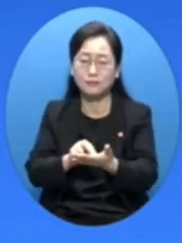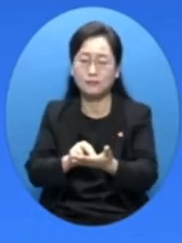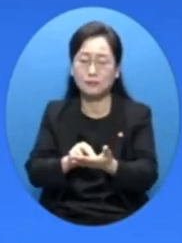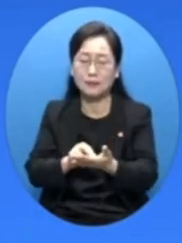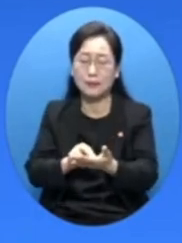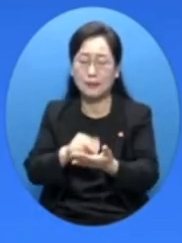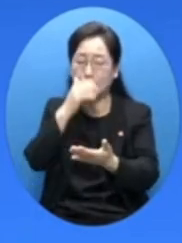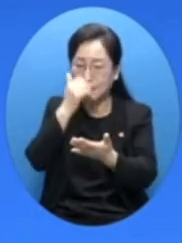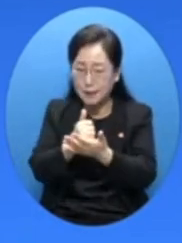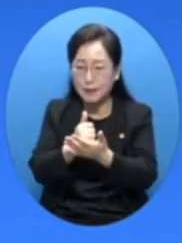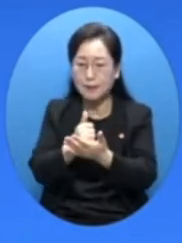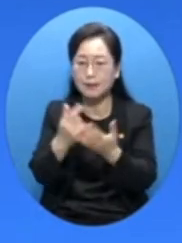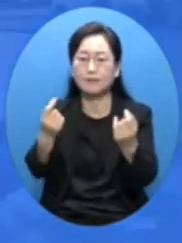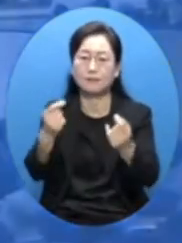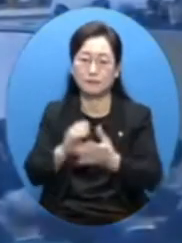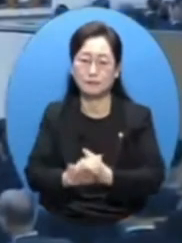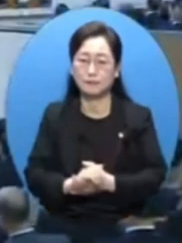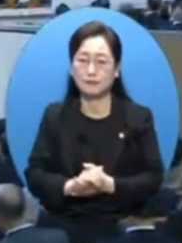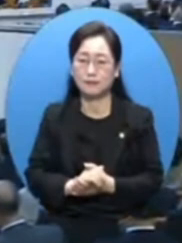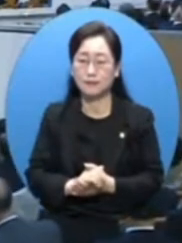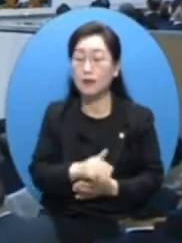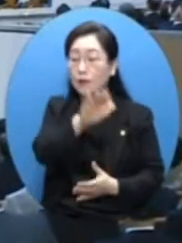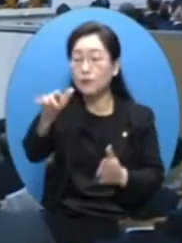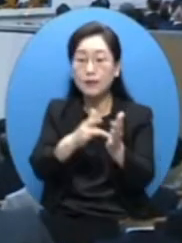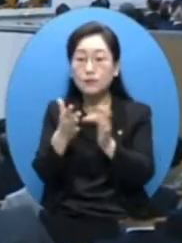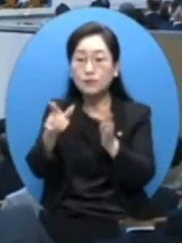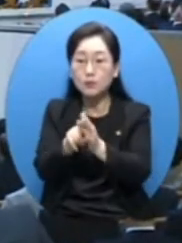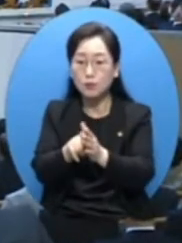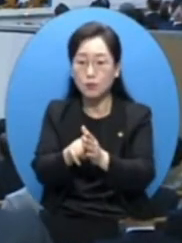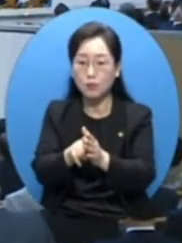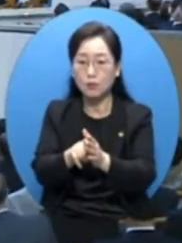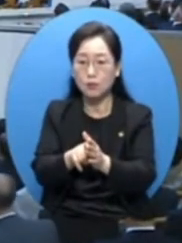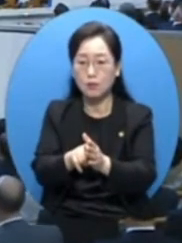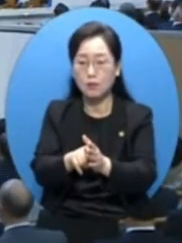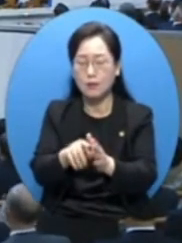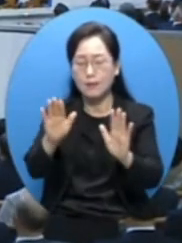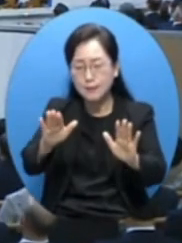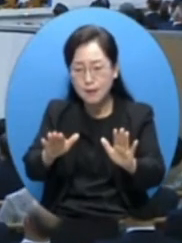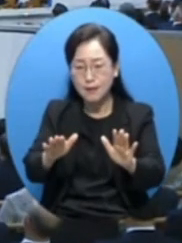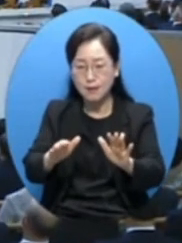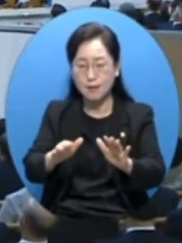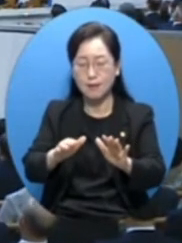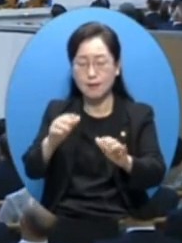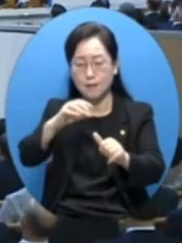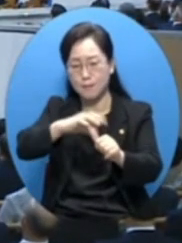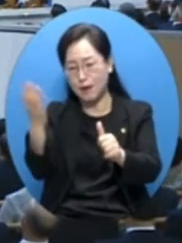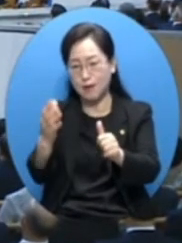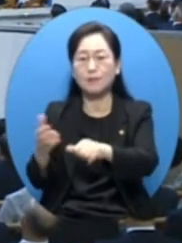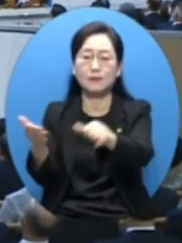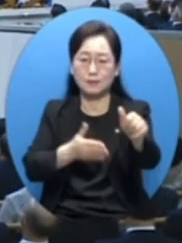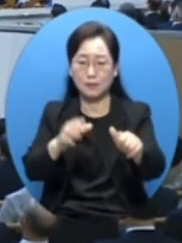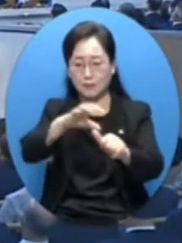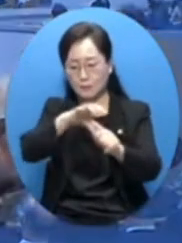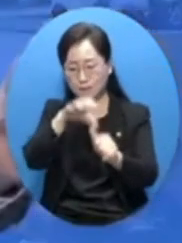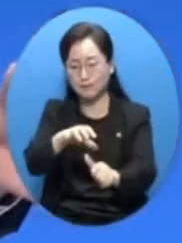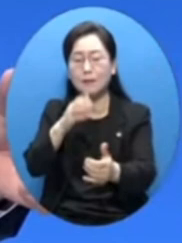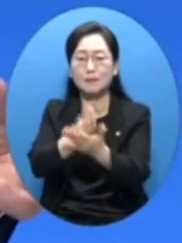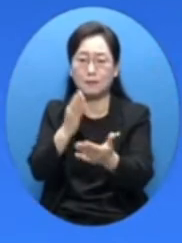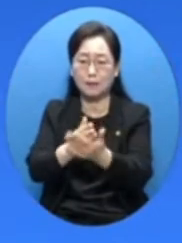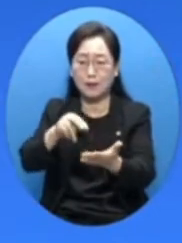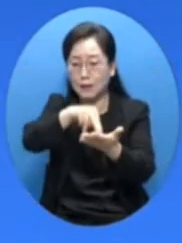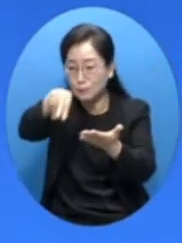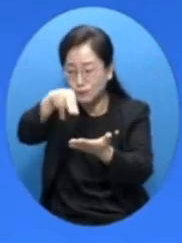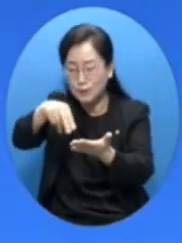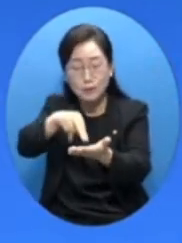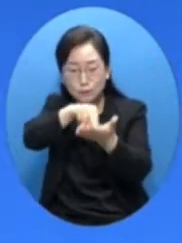저지른 큰 범죄인 것입니다. 예수 믿고 여기서 나와야 되는 것입니다. 이런 눌림에서 나와야 되는 것입니다. 은둔형 외톨이에서